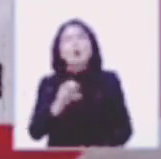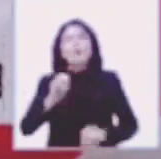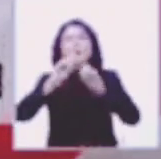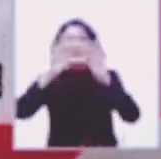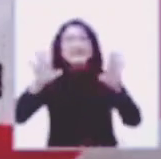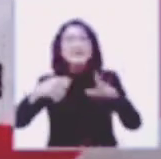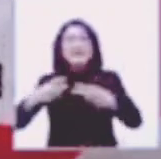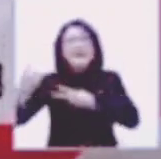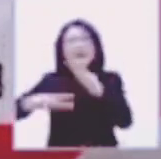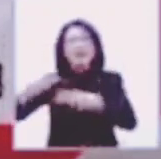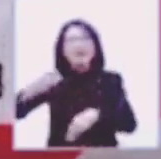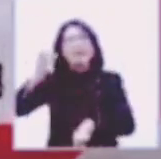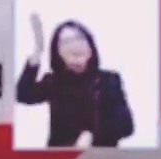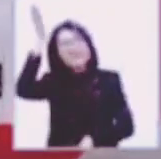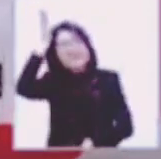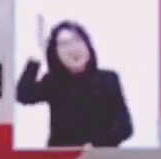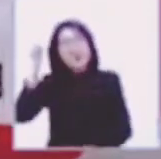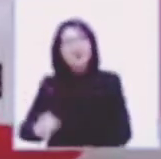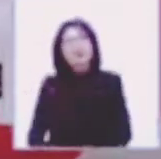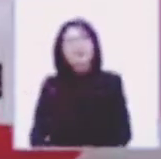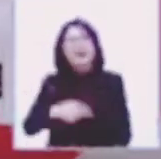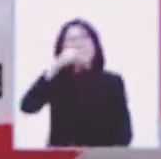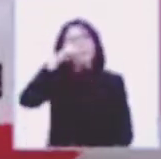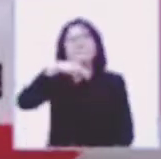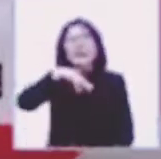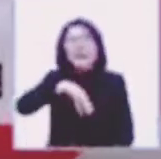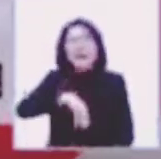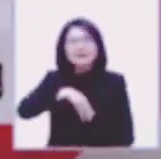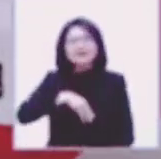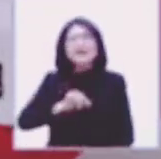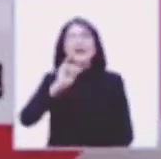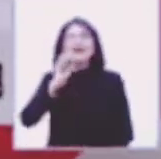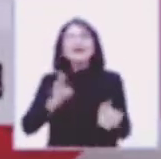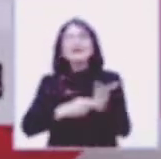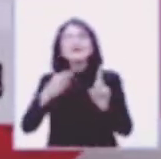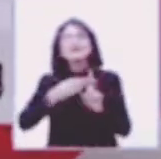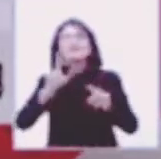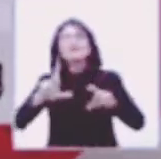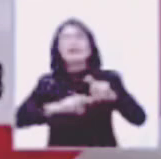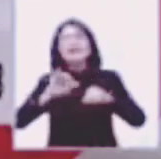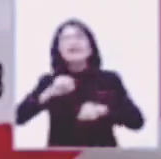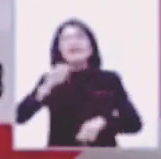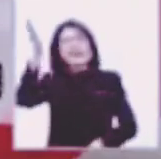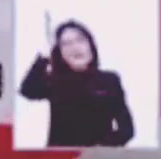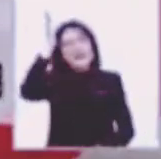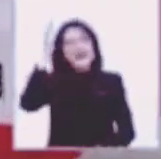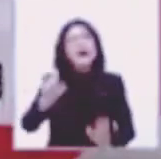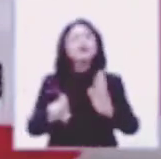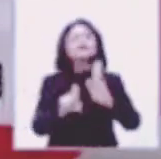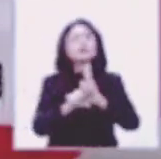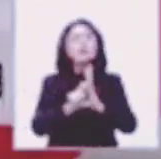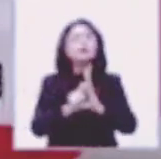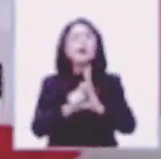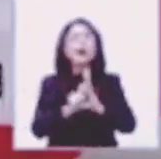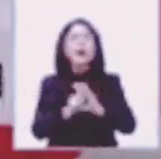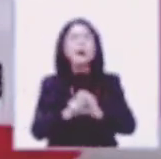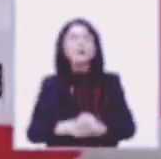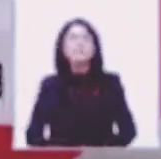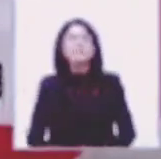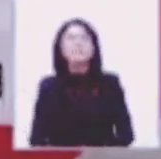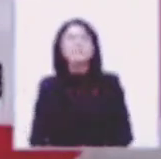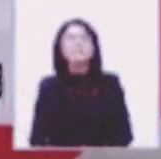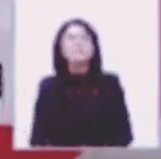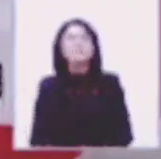hijau. Prof. Mahfud, yang namanya greenflation atau inflasi hijau itu, ya kita kasih contoh yang simpel aja.